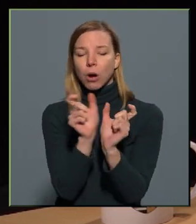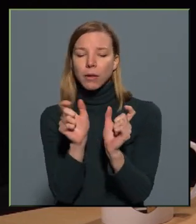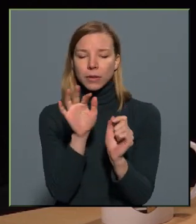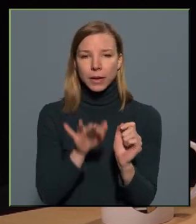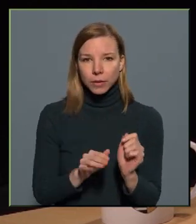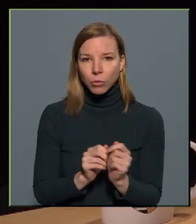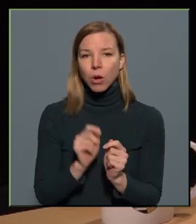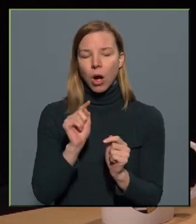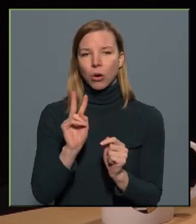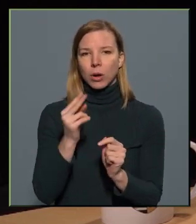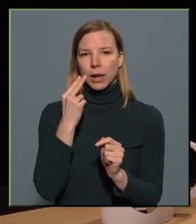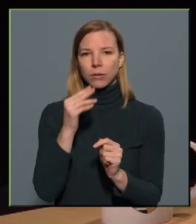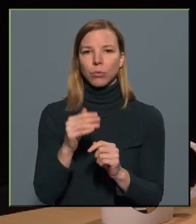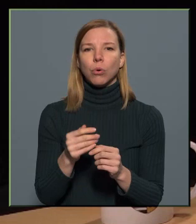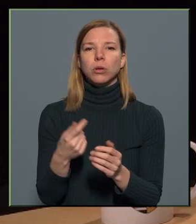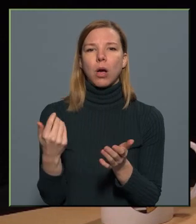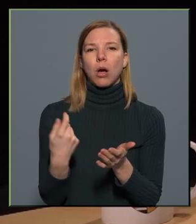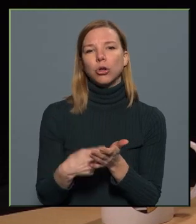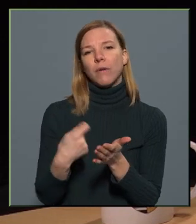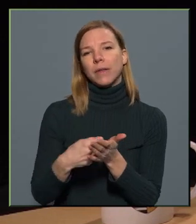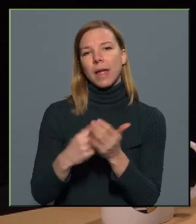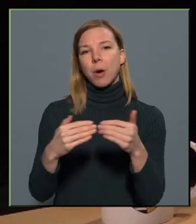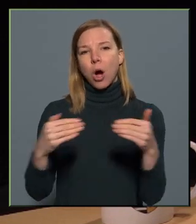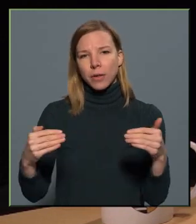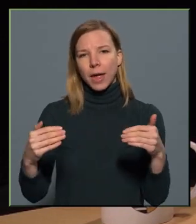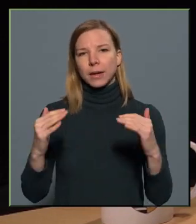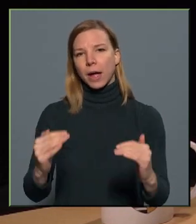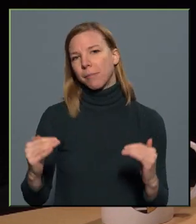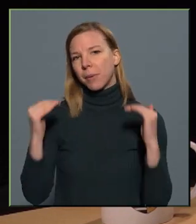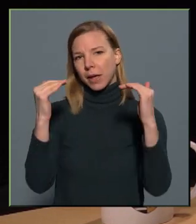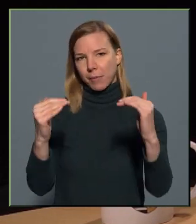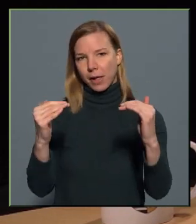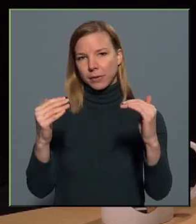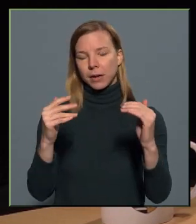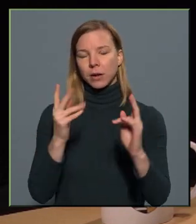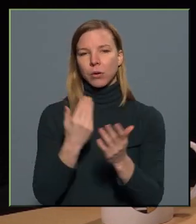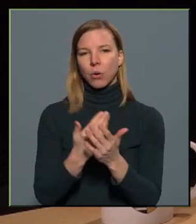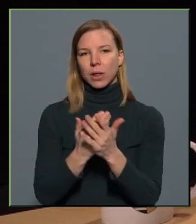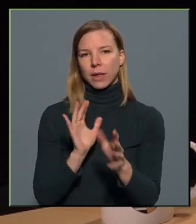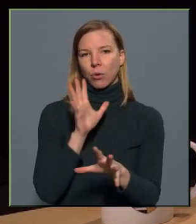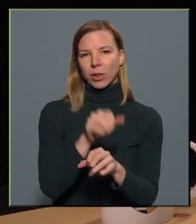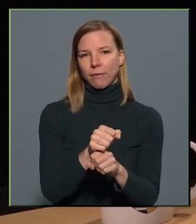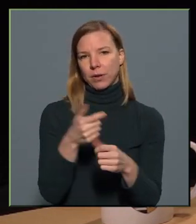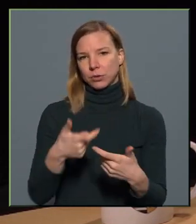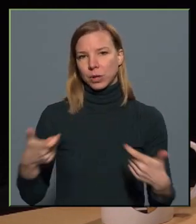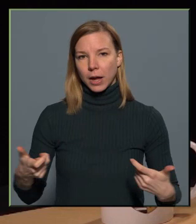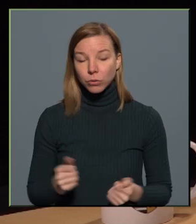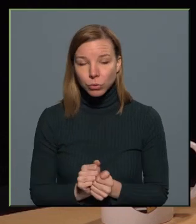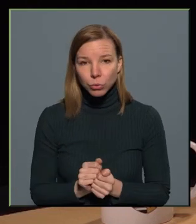a jövedelemhatárokat ismét, a hozzáférési lehetőséget. Elég jelentősen fogunk változtatni a